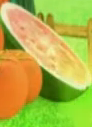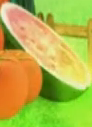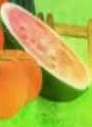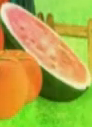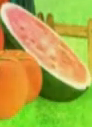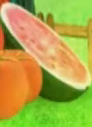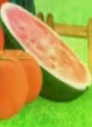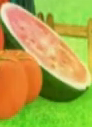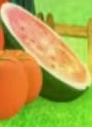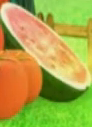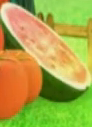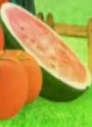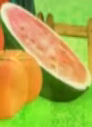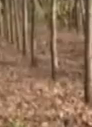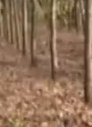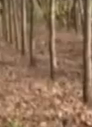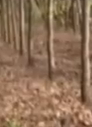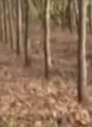คือนโยบายธกส.